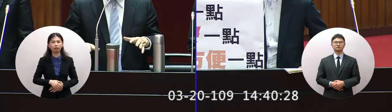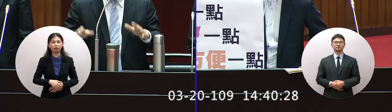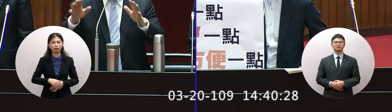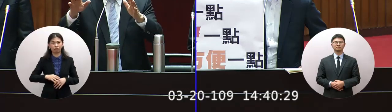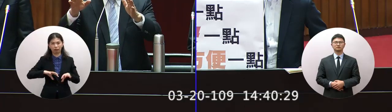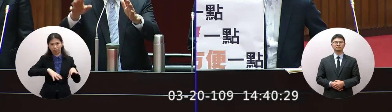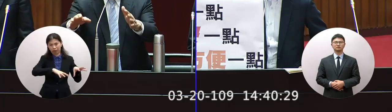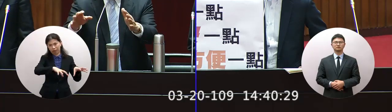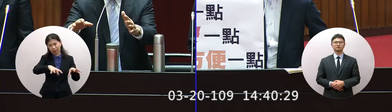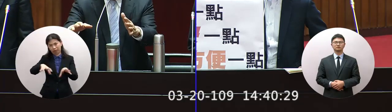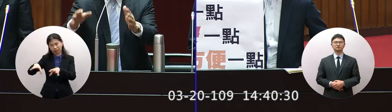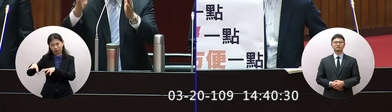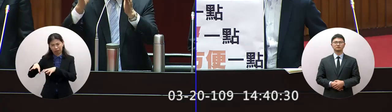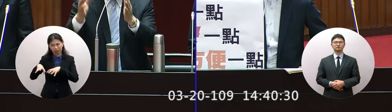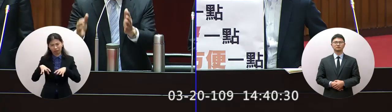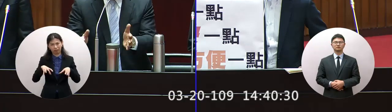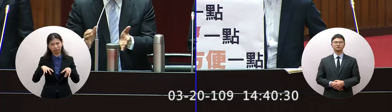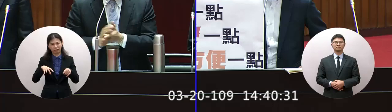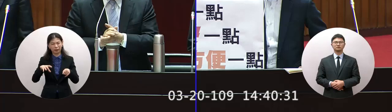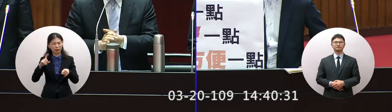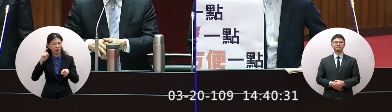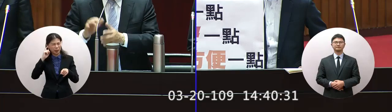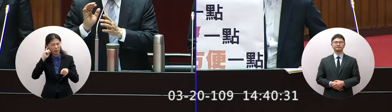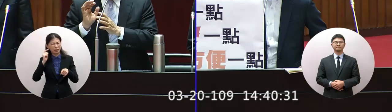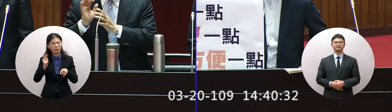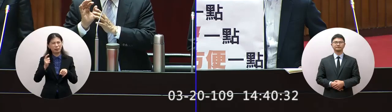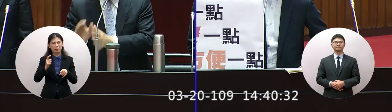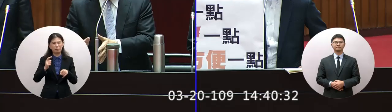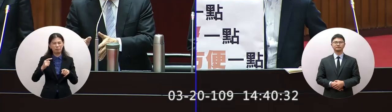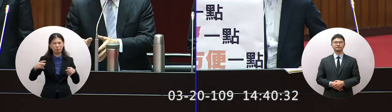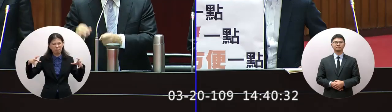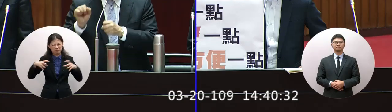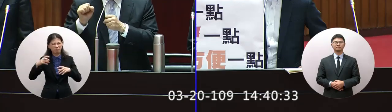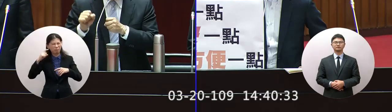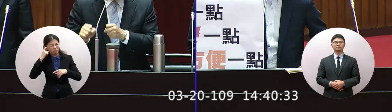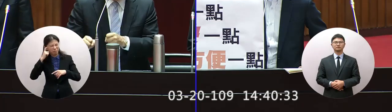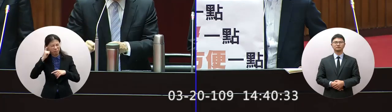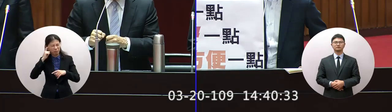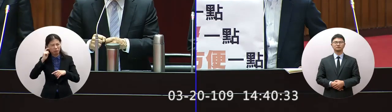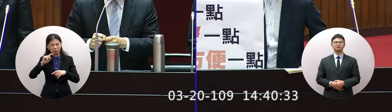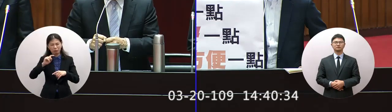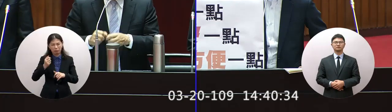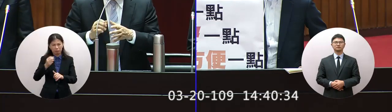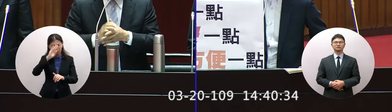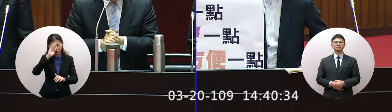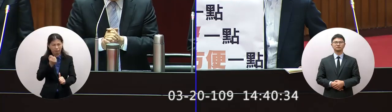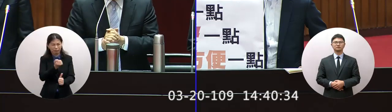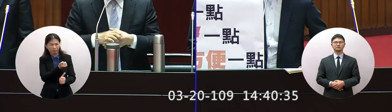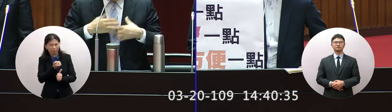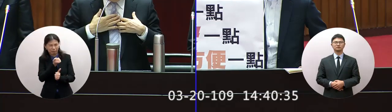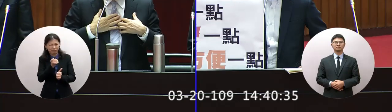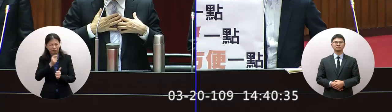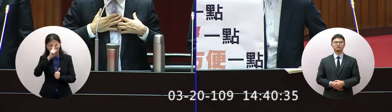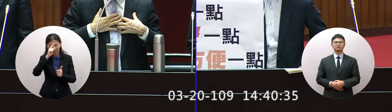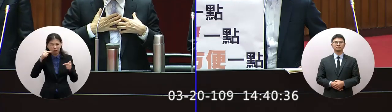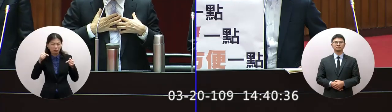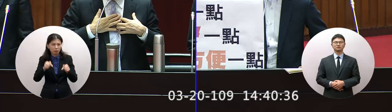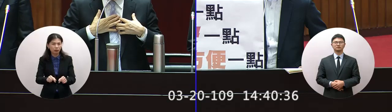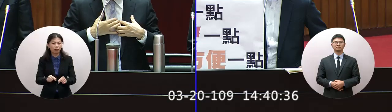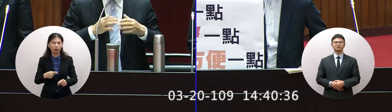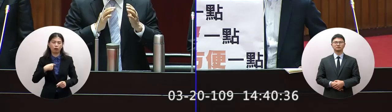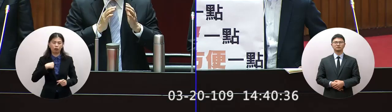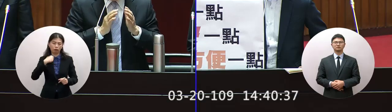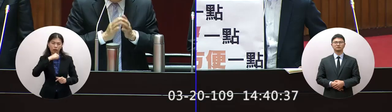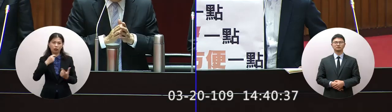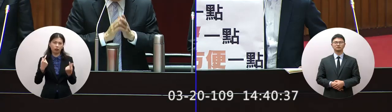世界都在怎么样子让它早日能够趋缓，甚至控制，所以我们也是做这样